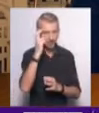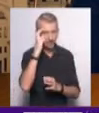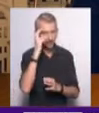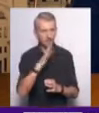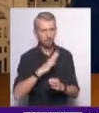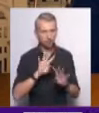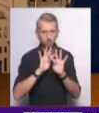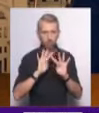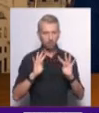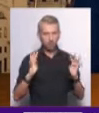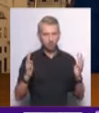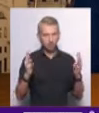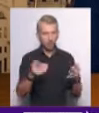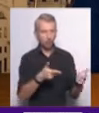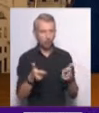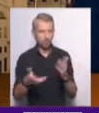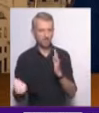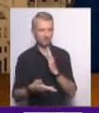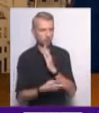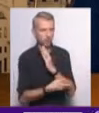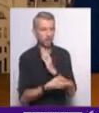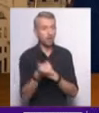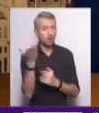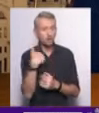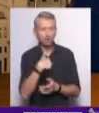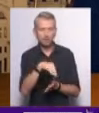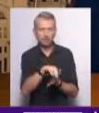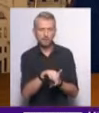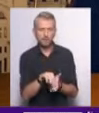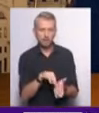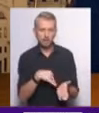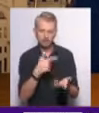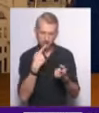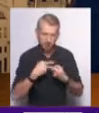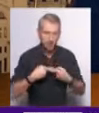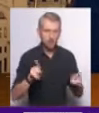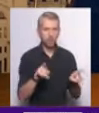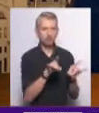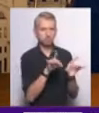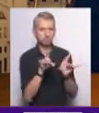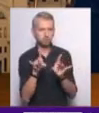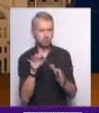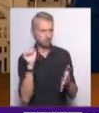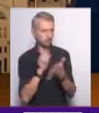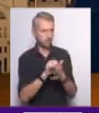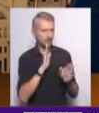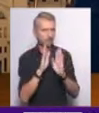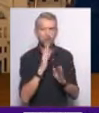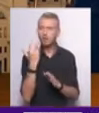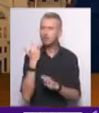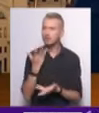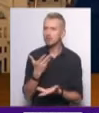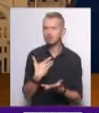обнесено парканом і готувалася вирубка. Тоді я відразу висвітлив це у себе в соціальних мережах. Коли це було? Це, якщо не помиляюсь,